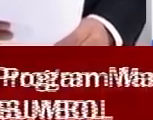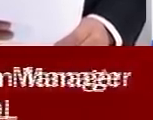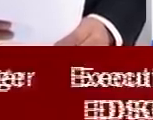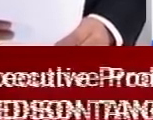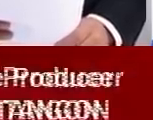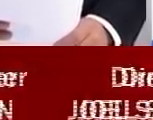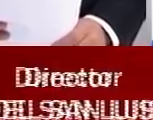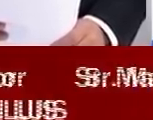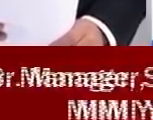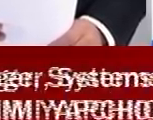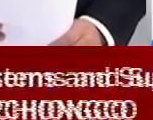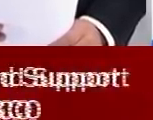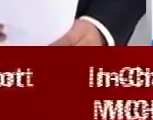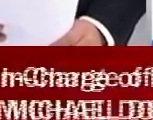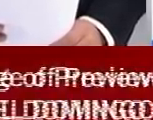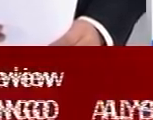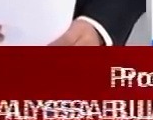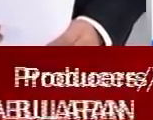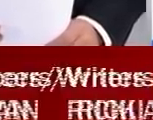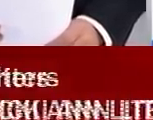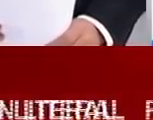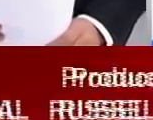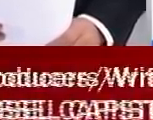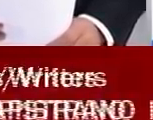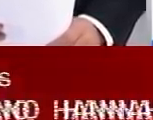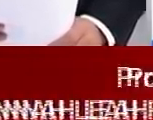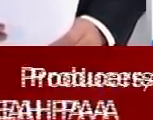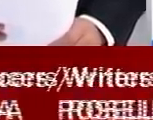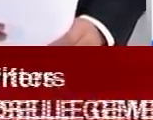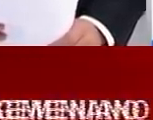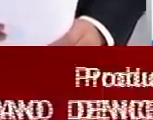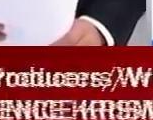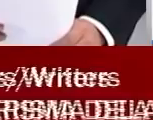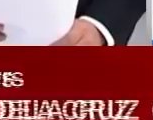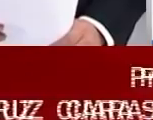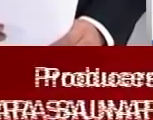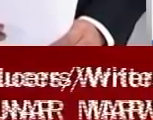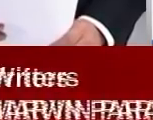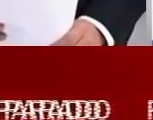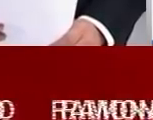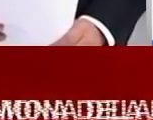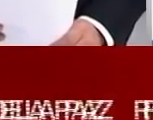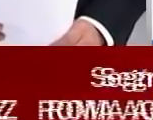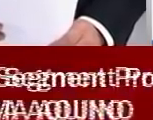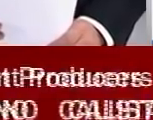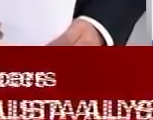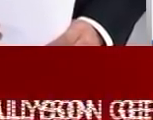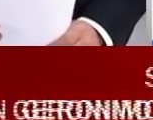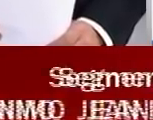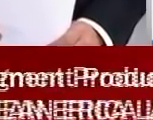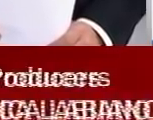walang kinikilingan, walang pinoprotektahan. Walang kasinungalingan, serbisyong totoo lamang. At dahil hindi natutulog ang balita, nakatutok